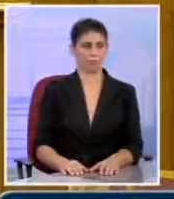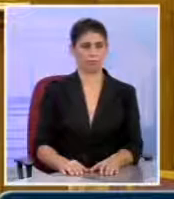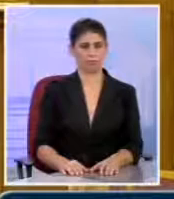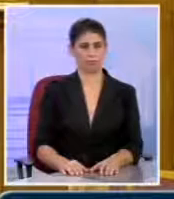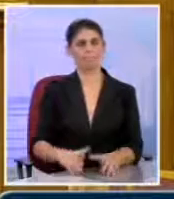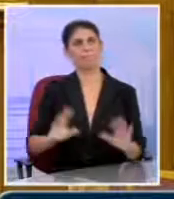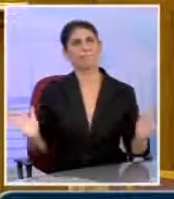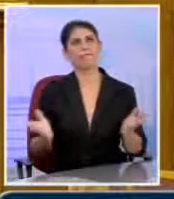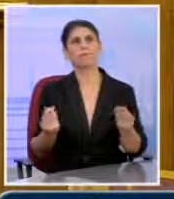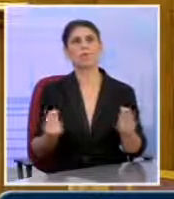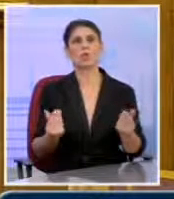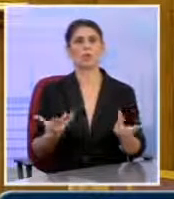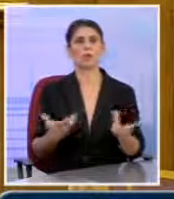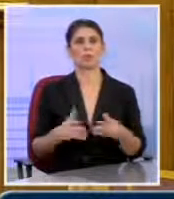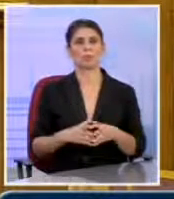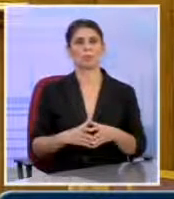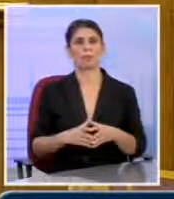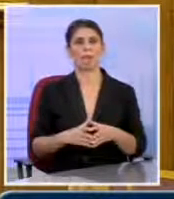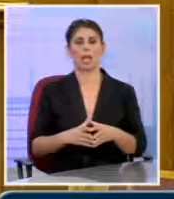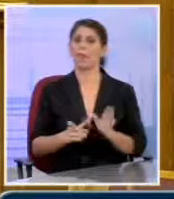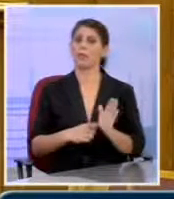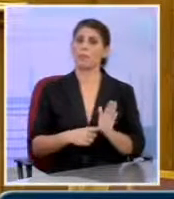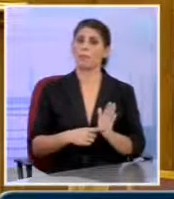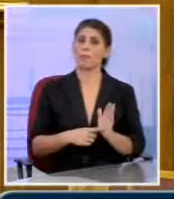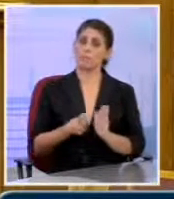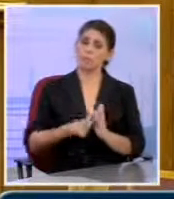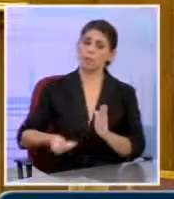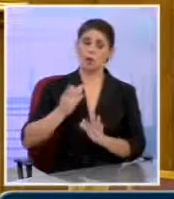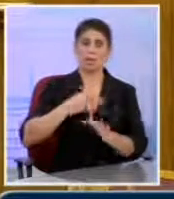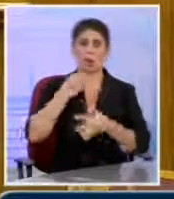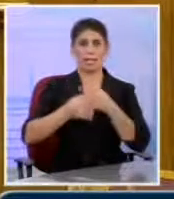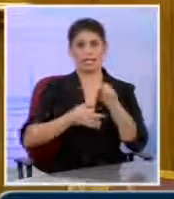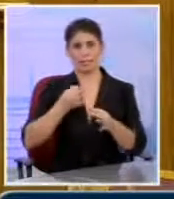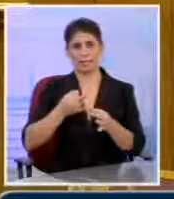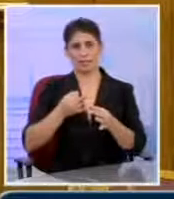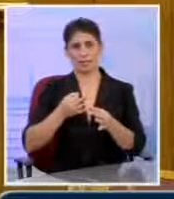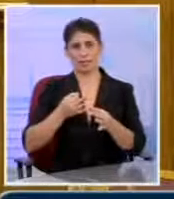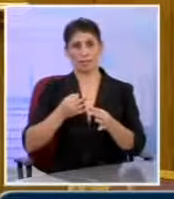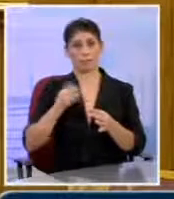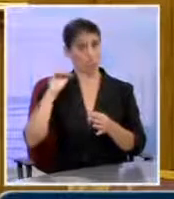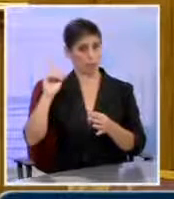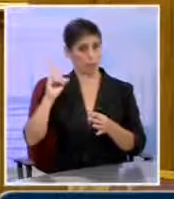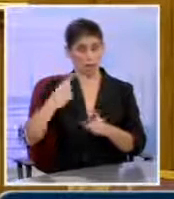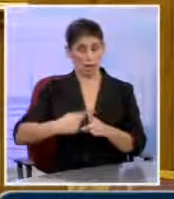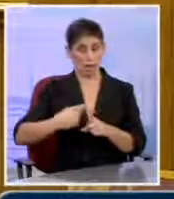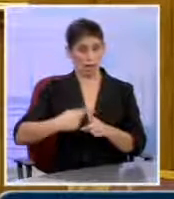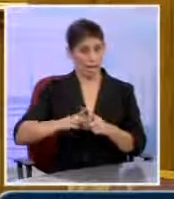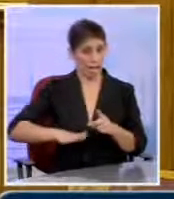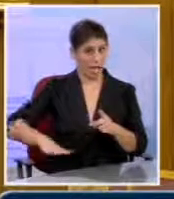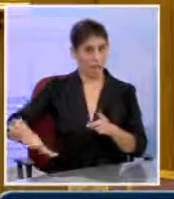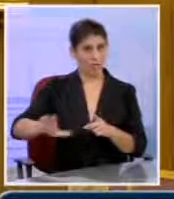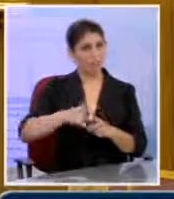κατά κάποιο τρόπο να δώσουν ορισμένες περαιτέρω εξηγήσεις. Το πρώτο είναι ότι στην Ελλάδα, καλός ή